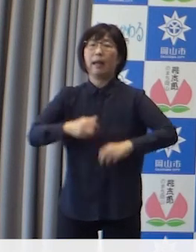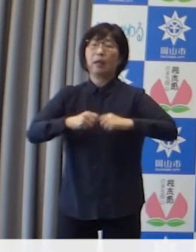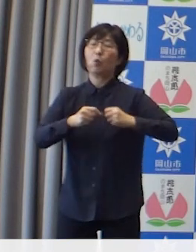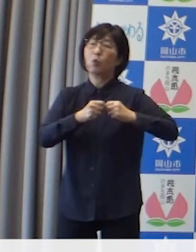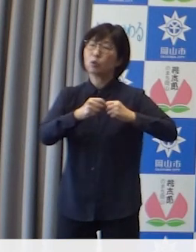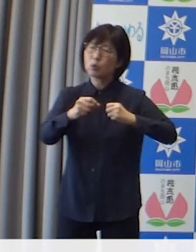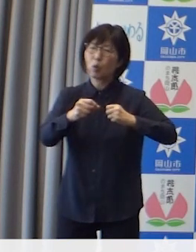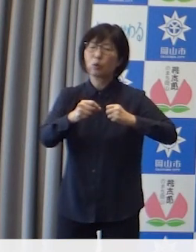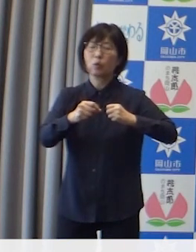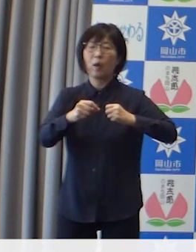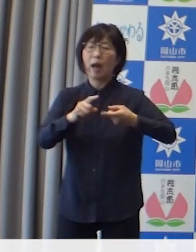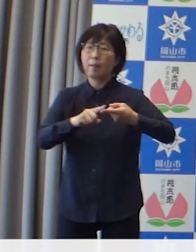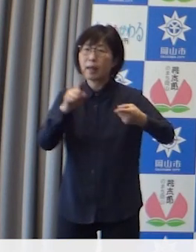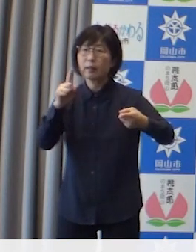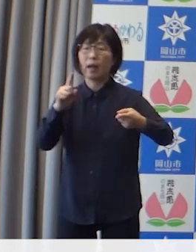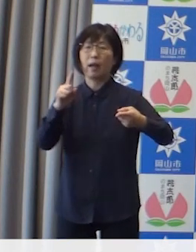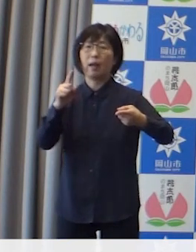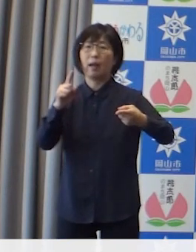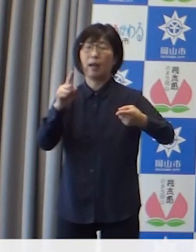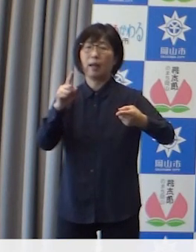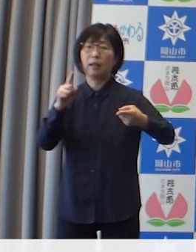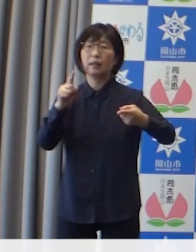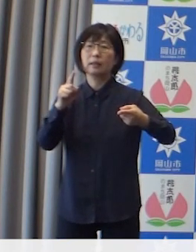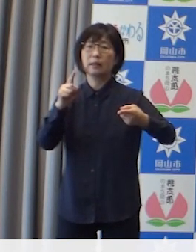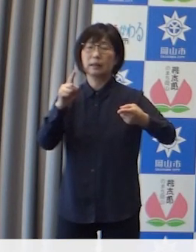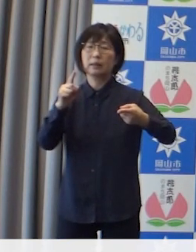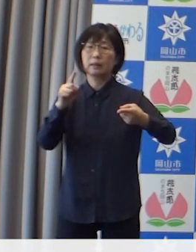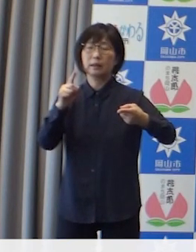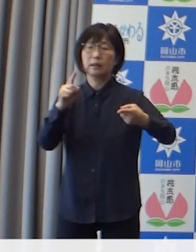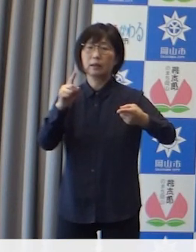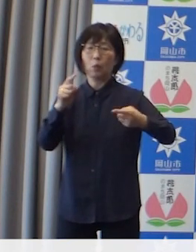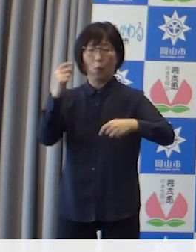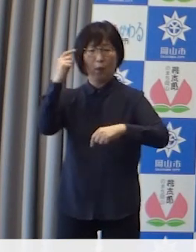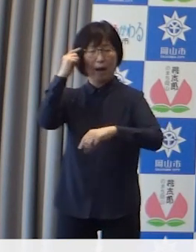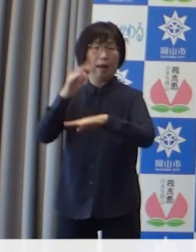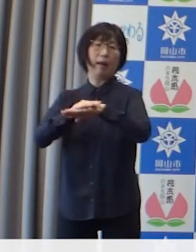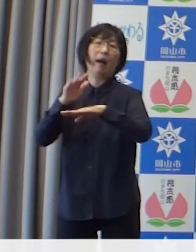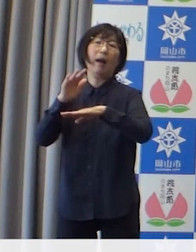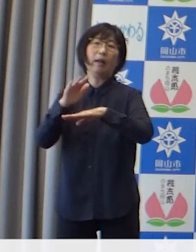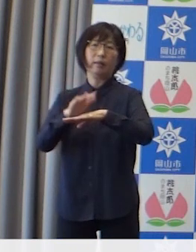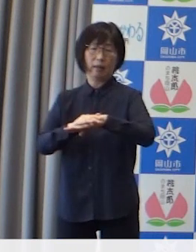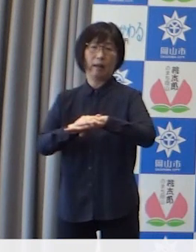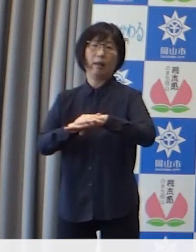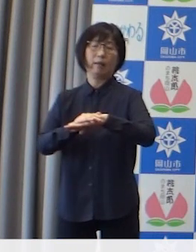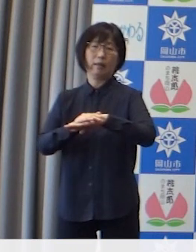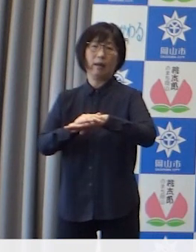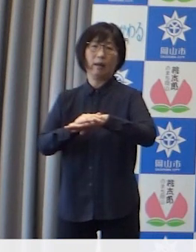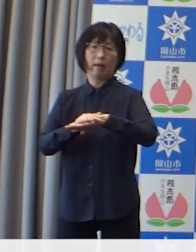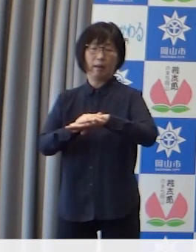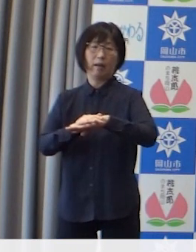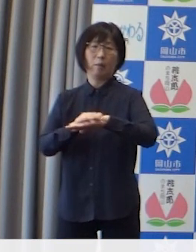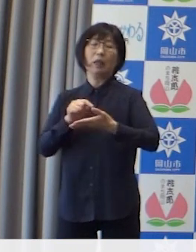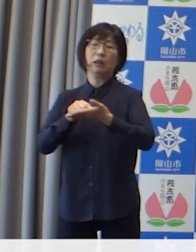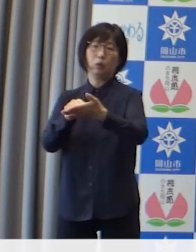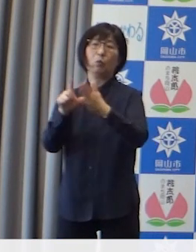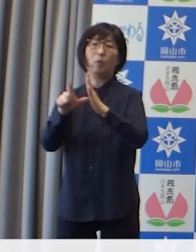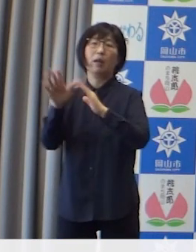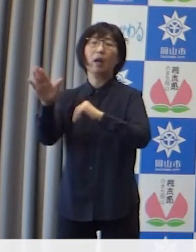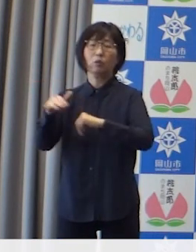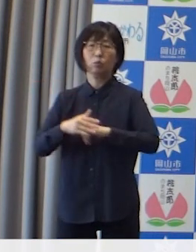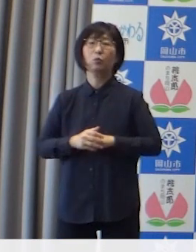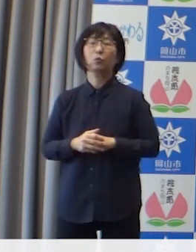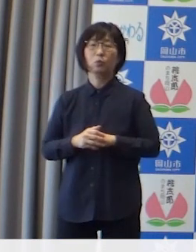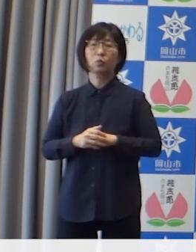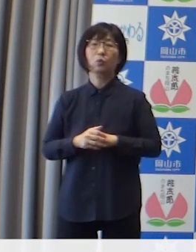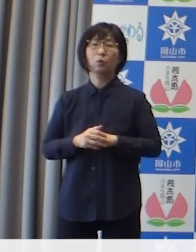実際以上健康寿命年齢を申告される方もいるんでね、そういう面から若干健